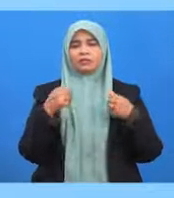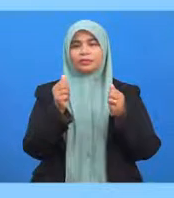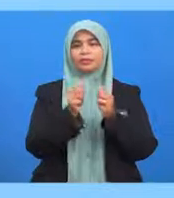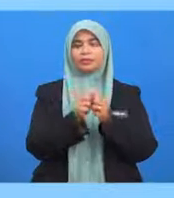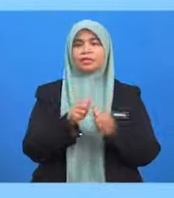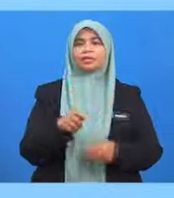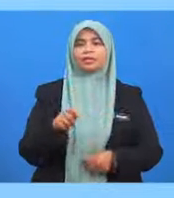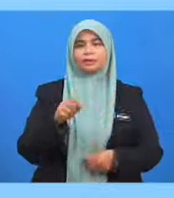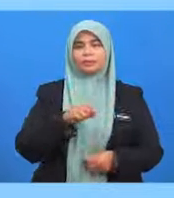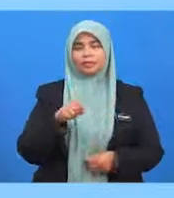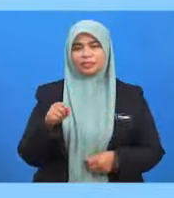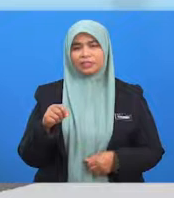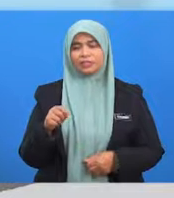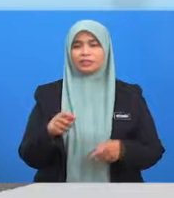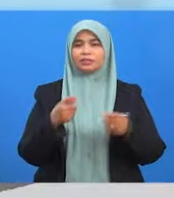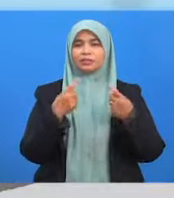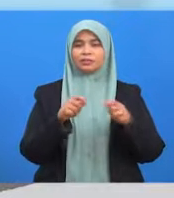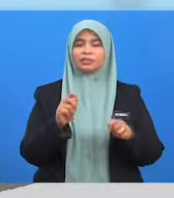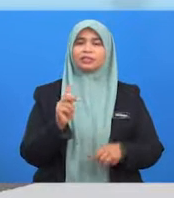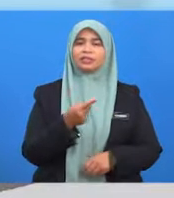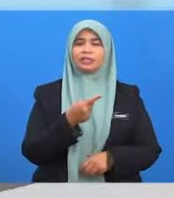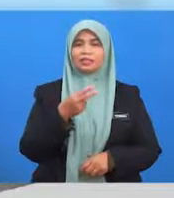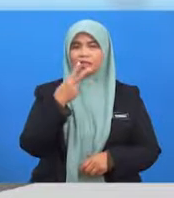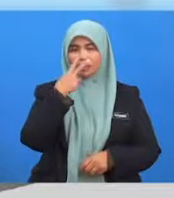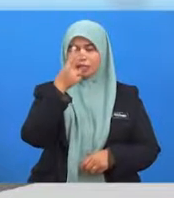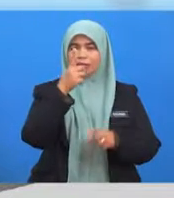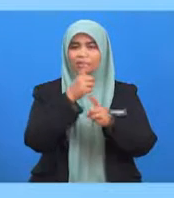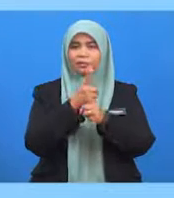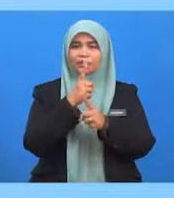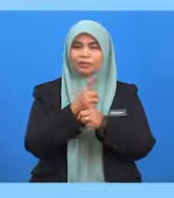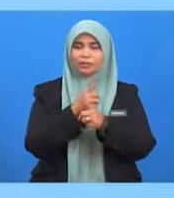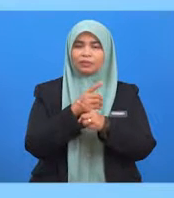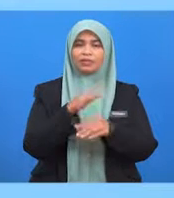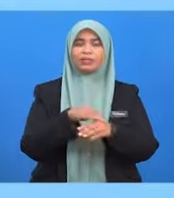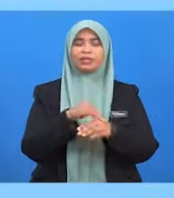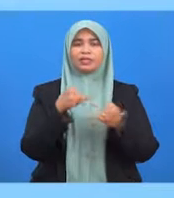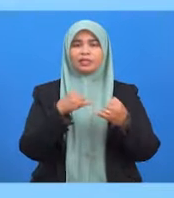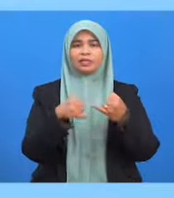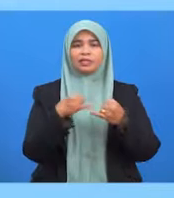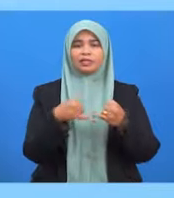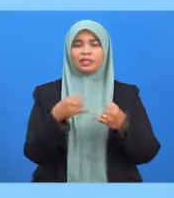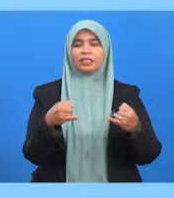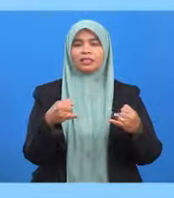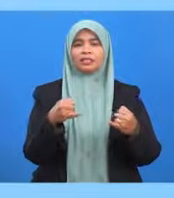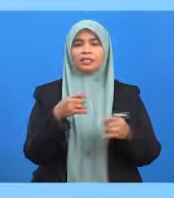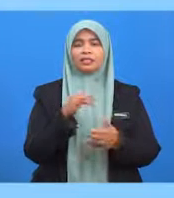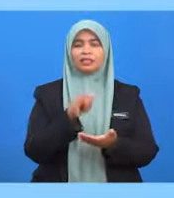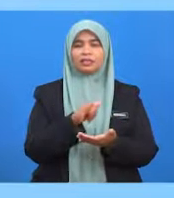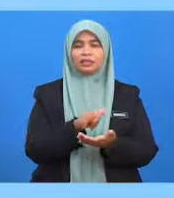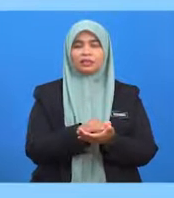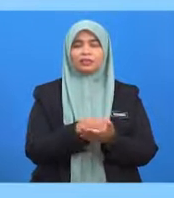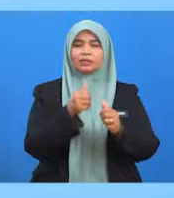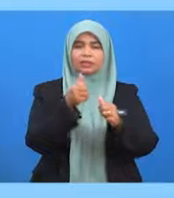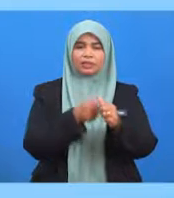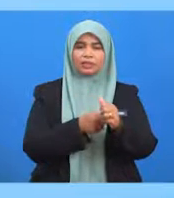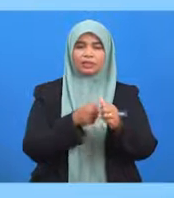pensel. Cuba kita perhatikan betul-betul pada tali benang tersebut setiap